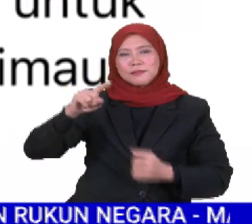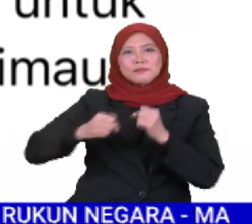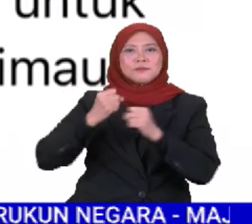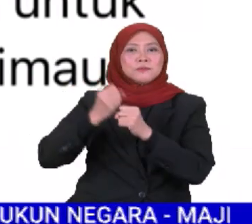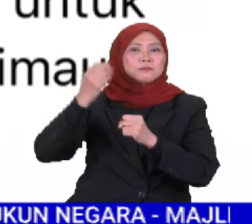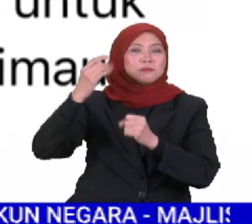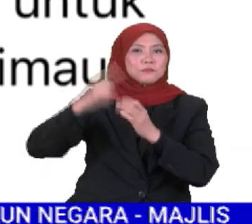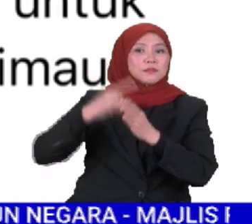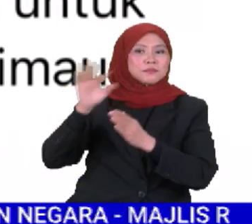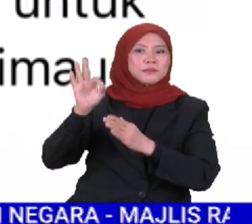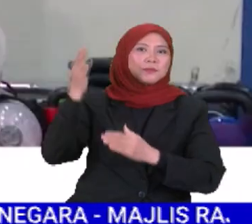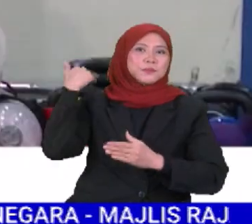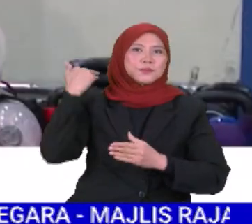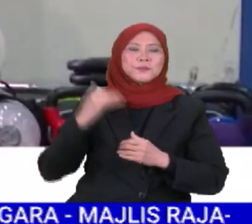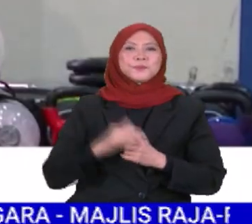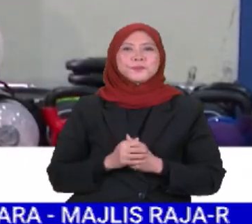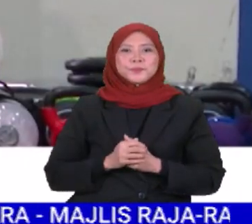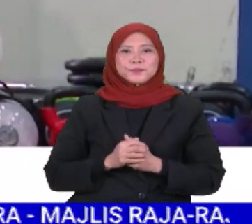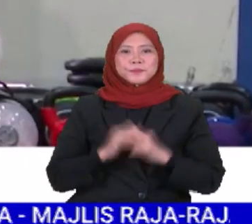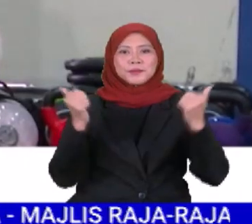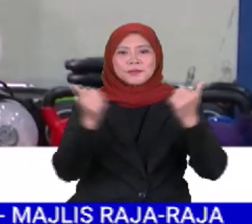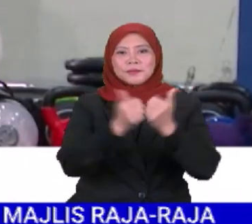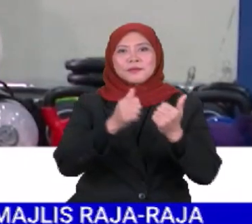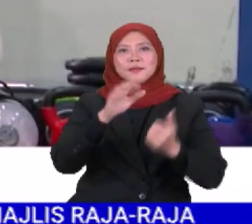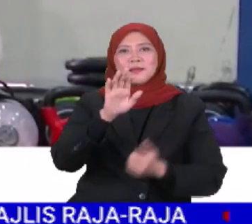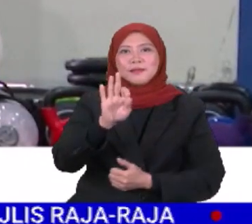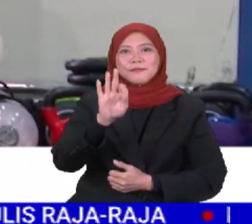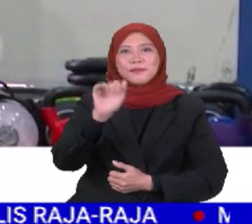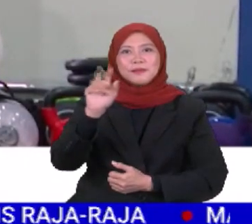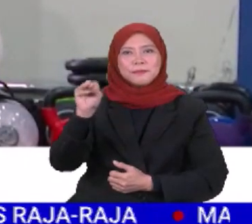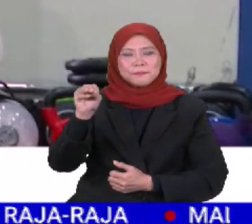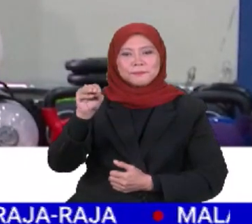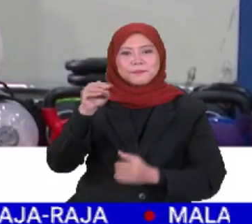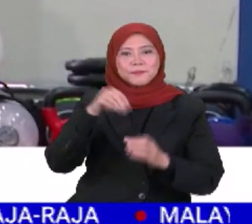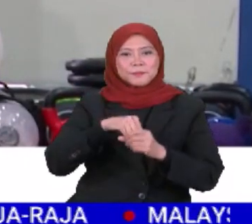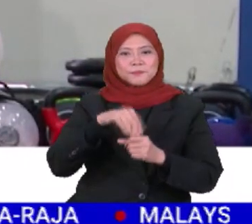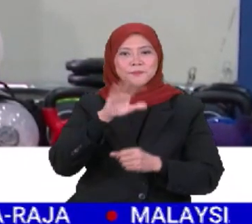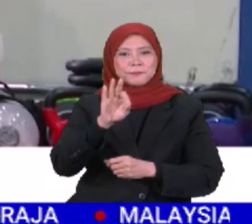September lalu kali ini dimaklumkan persatuan bola sepak bola